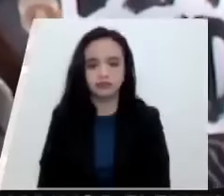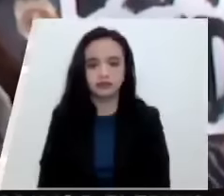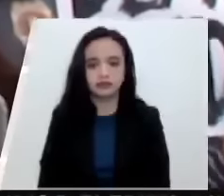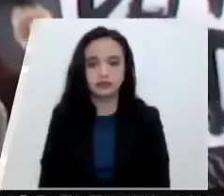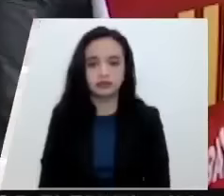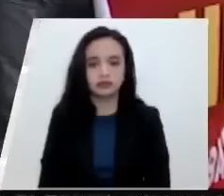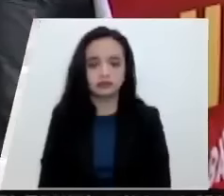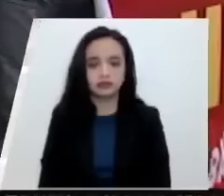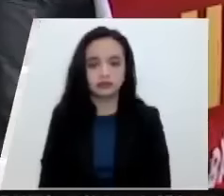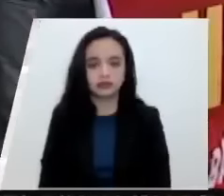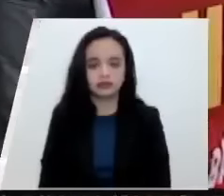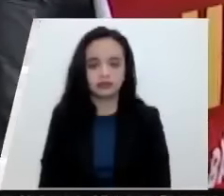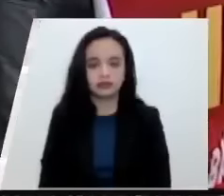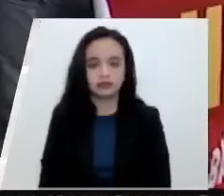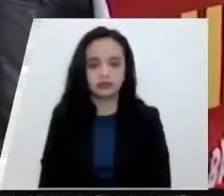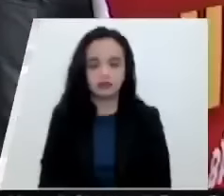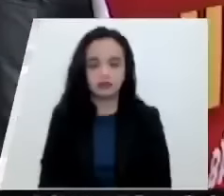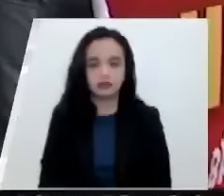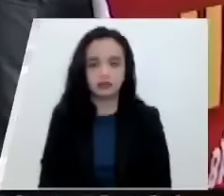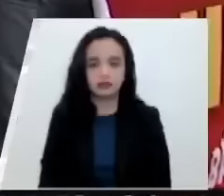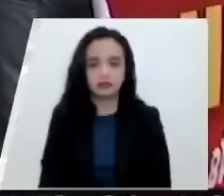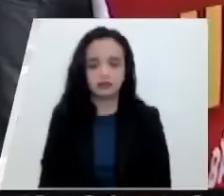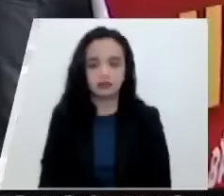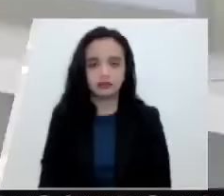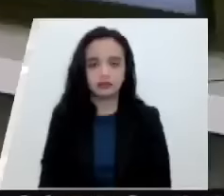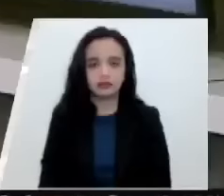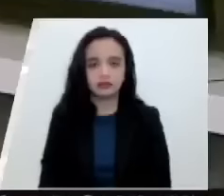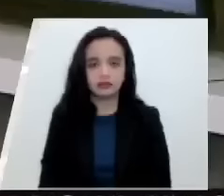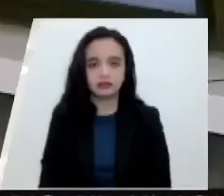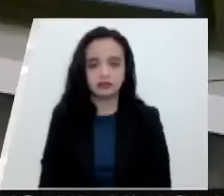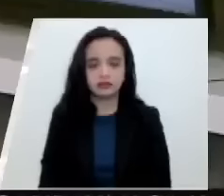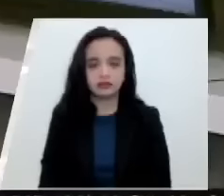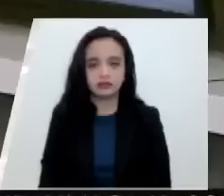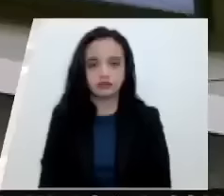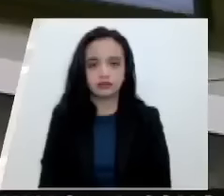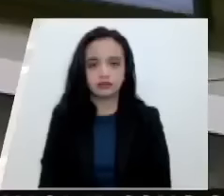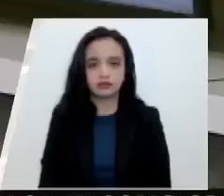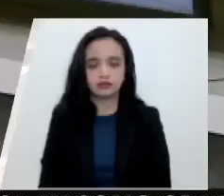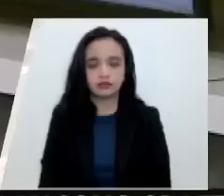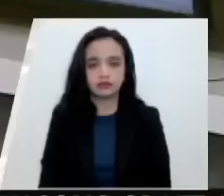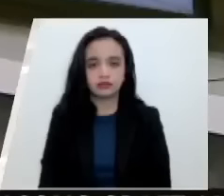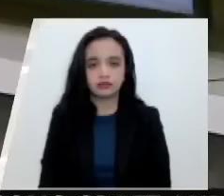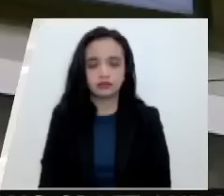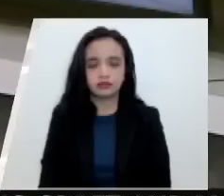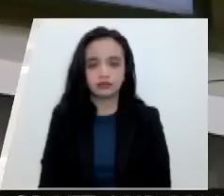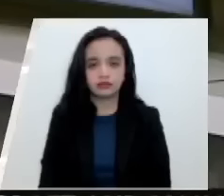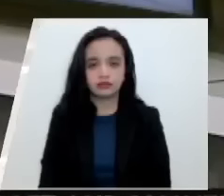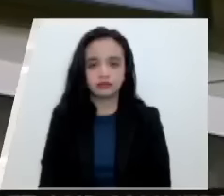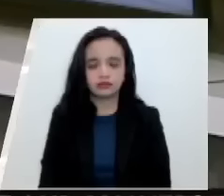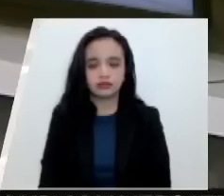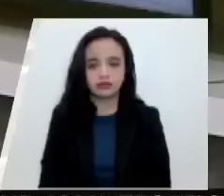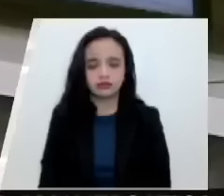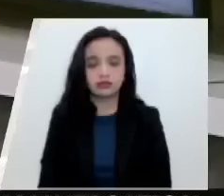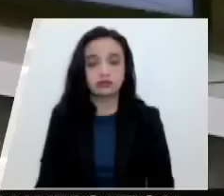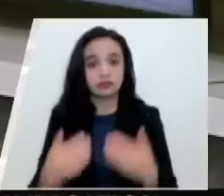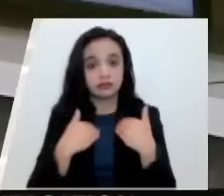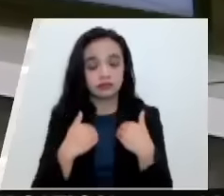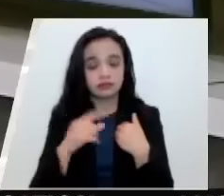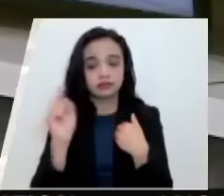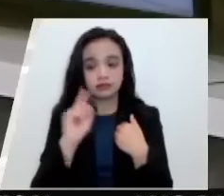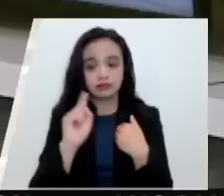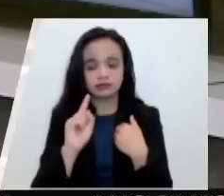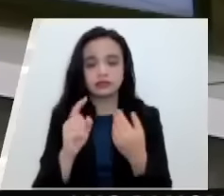Perez, Nakatutok, 24 Oras. May pahabol na sayang hatid ang Sinulog Festival sa Queen City